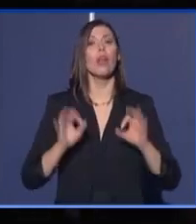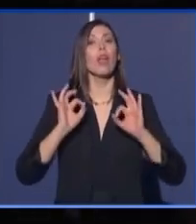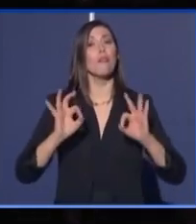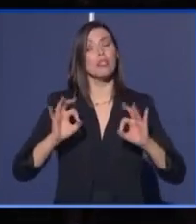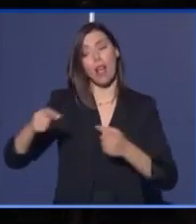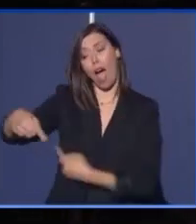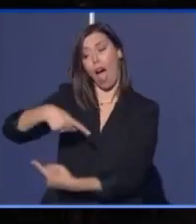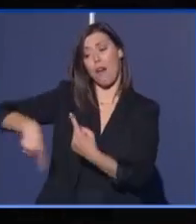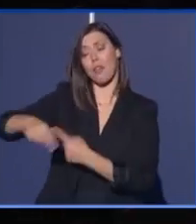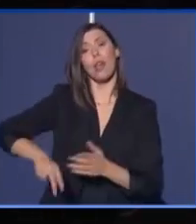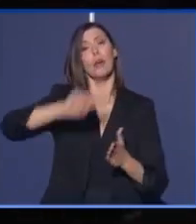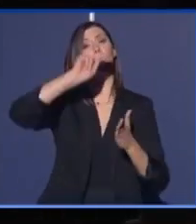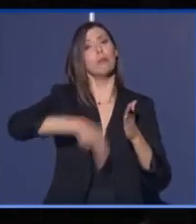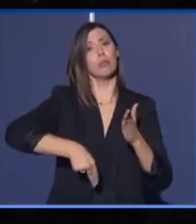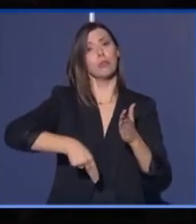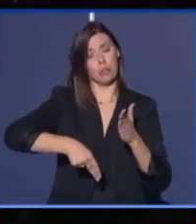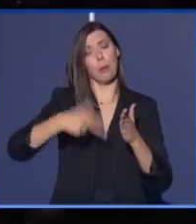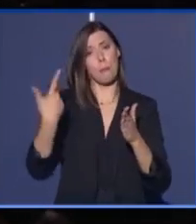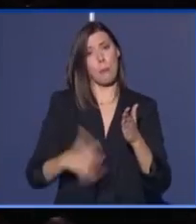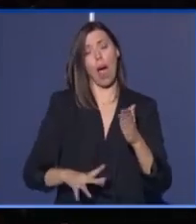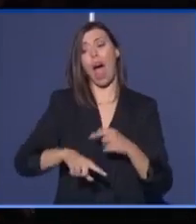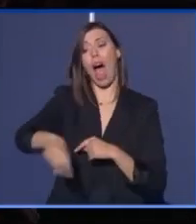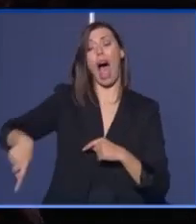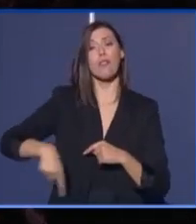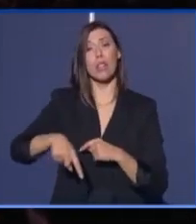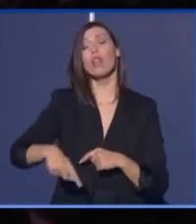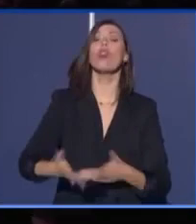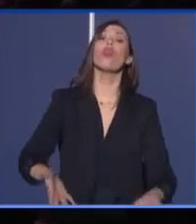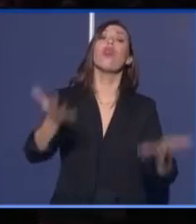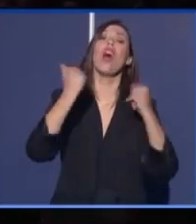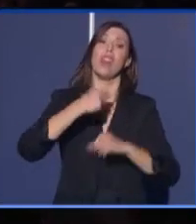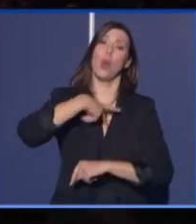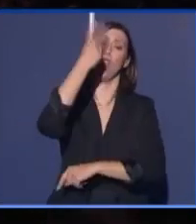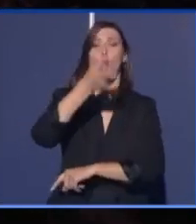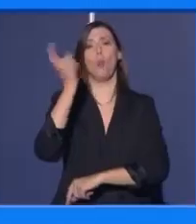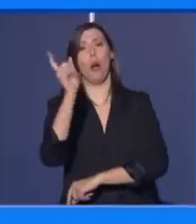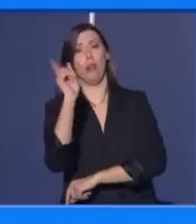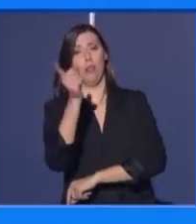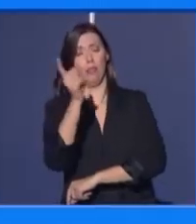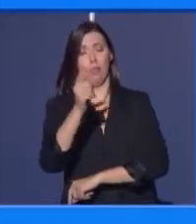υπέγραψαν τη συμφωνία είναι οι τελευταίοι που δικαιούνται να μας κουνάνε το δάχτυλο.